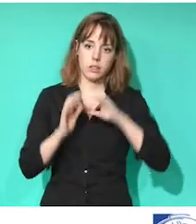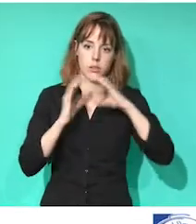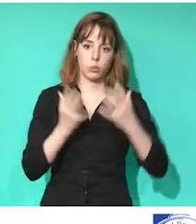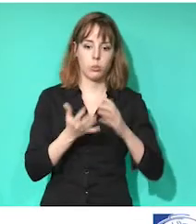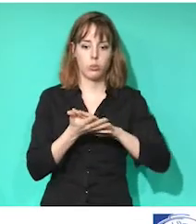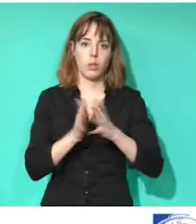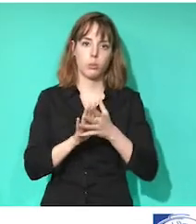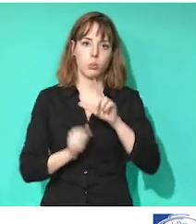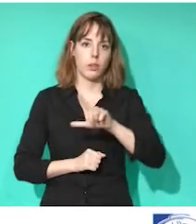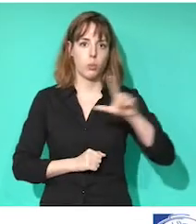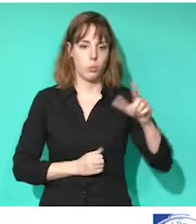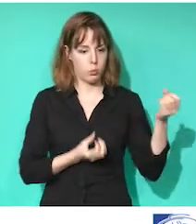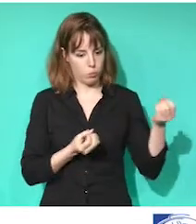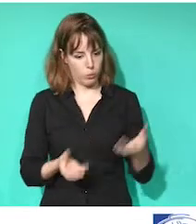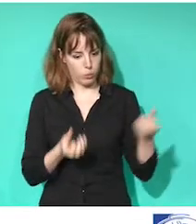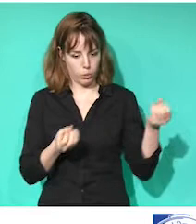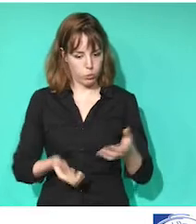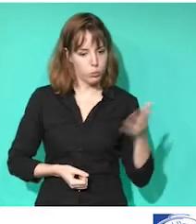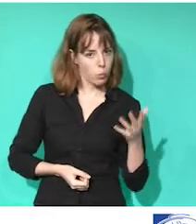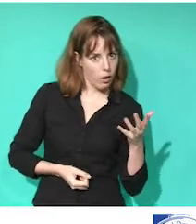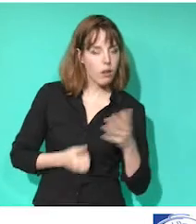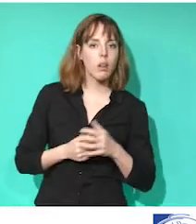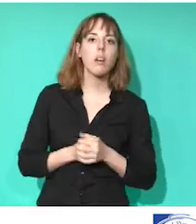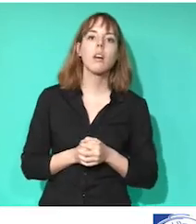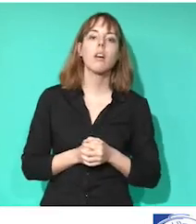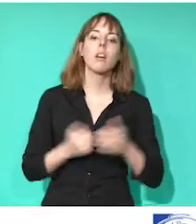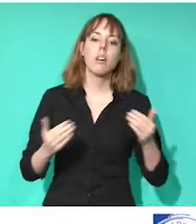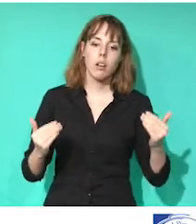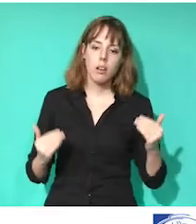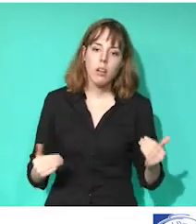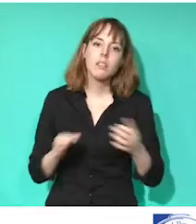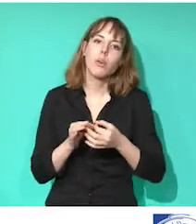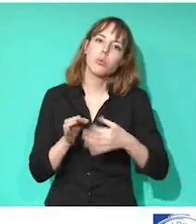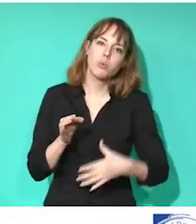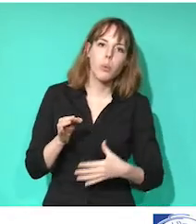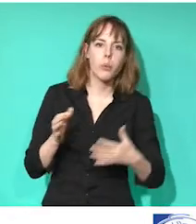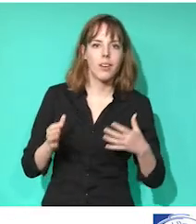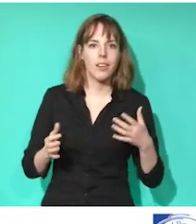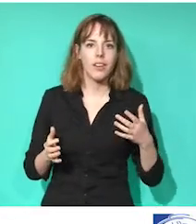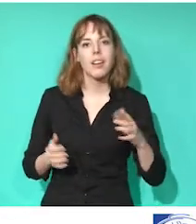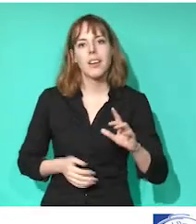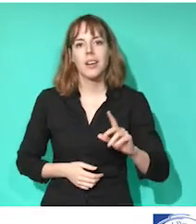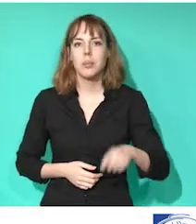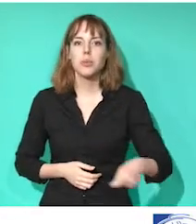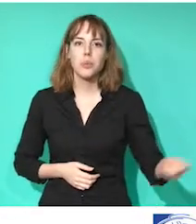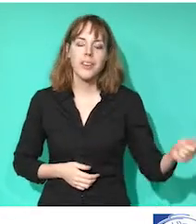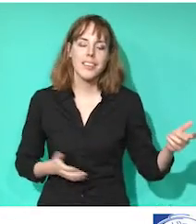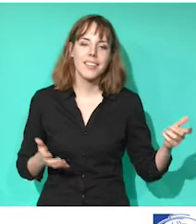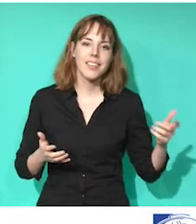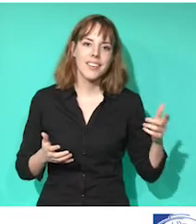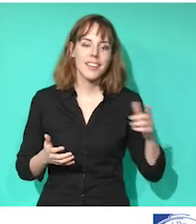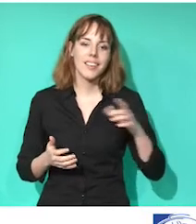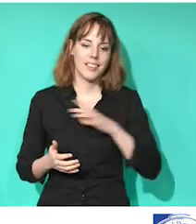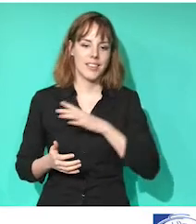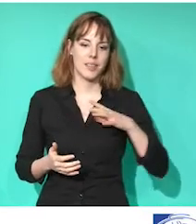associations propose un certain nombre de choses. Nous aurons la conclusion par évidemment